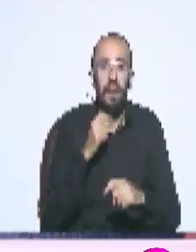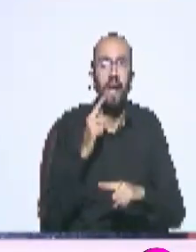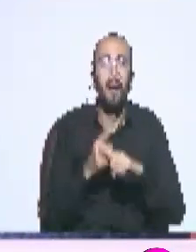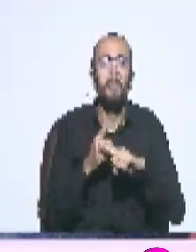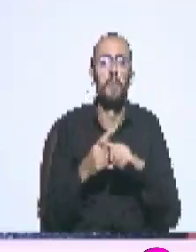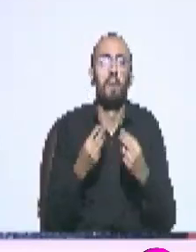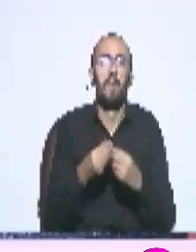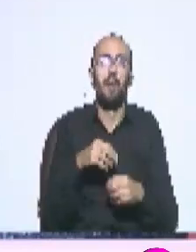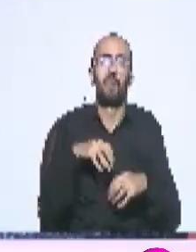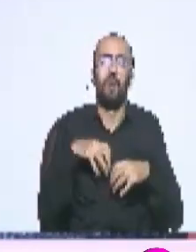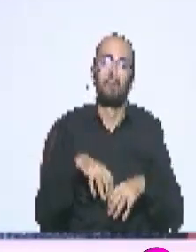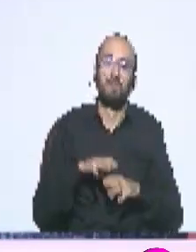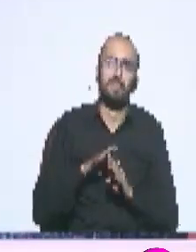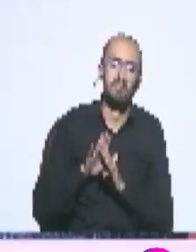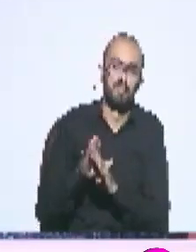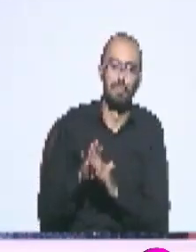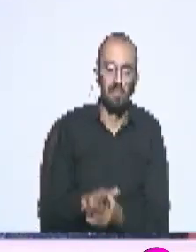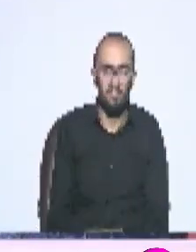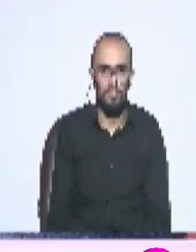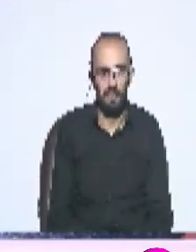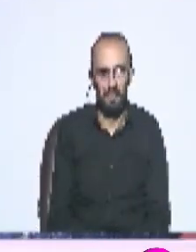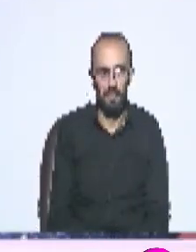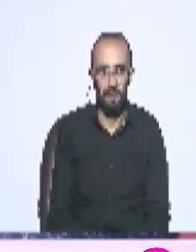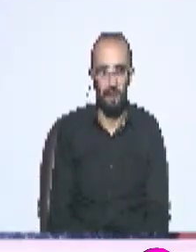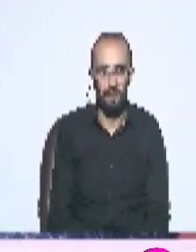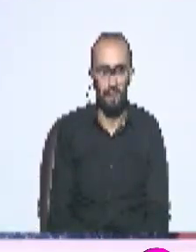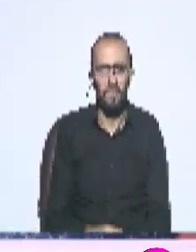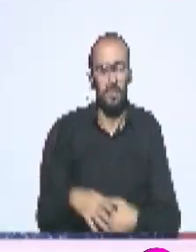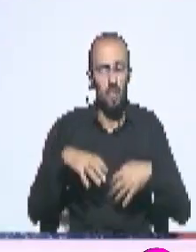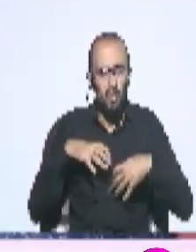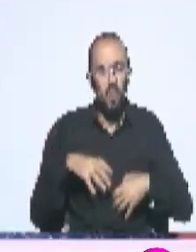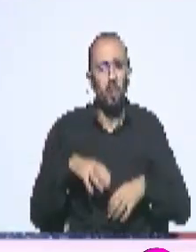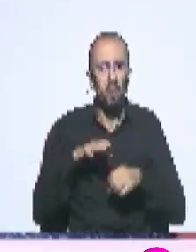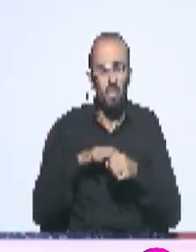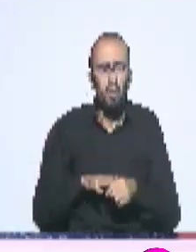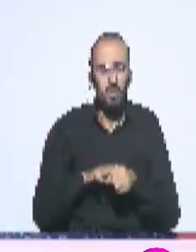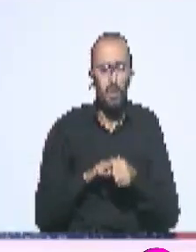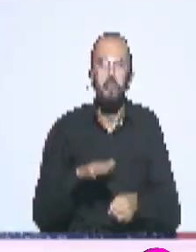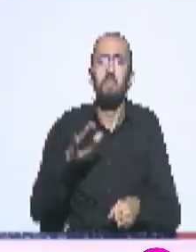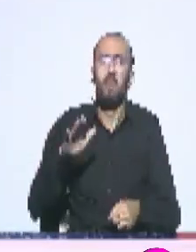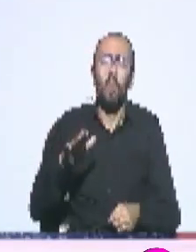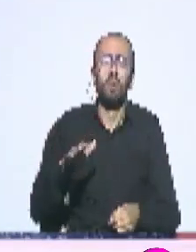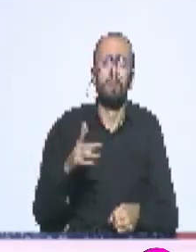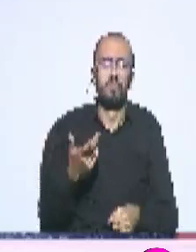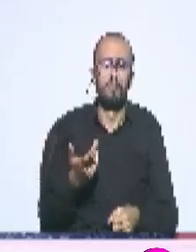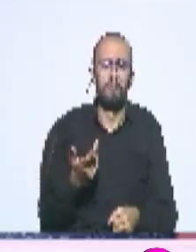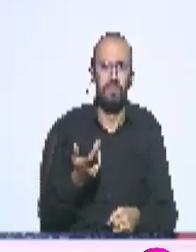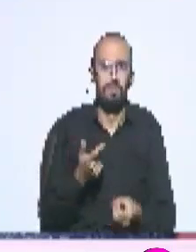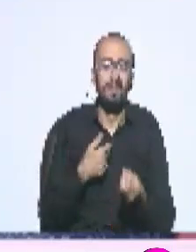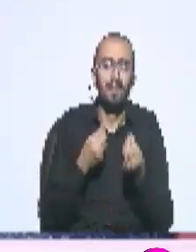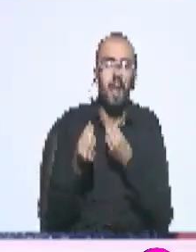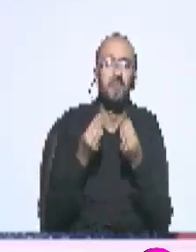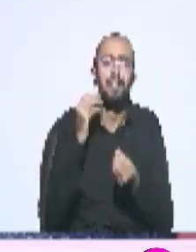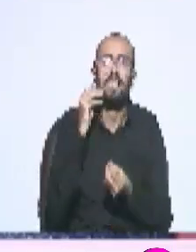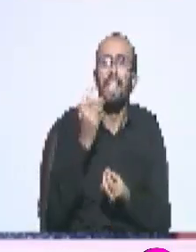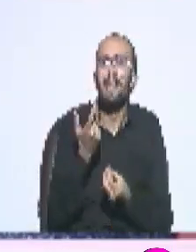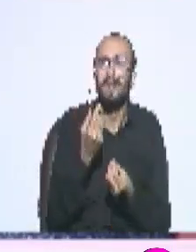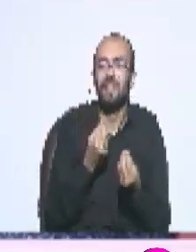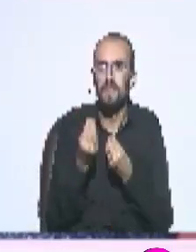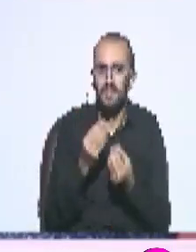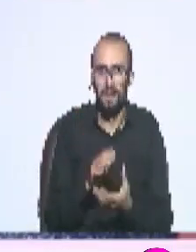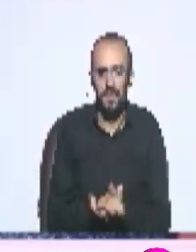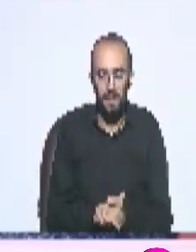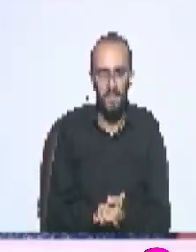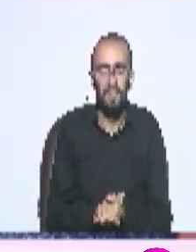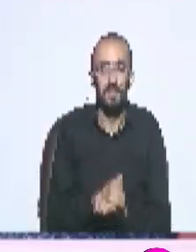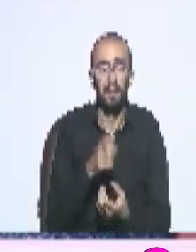التعامل مع الضغوط ام فالضغوط هتبقى بتفضل موجوده وهي جزء من الرحله ازا طب تمام اول